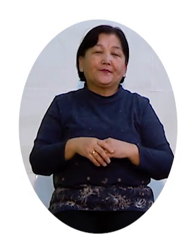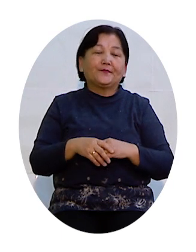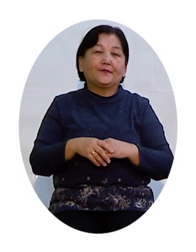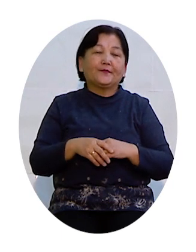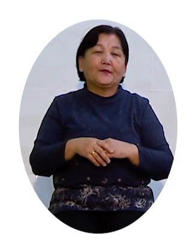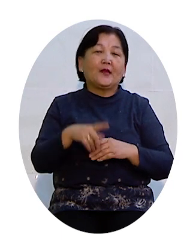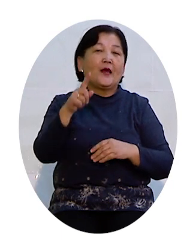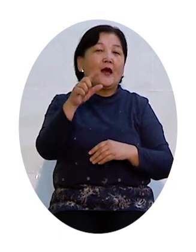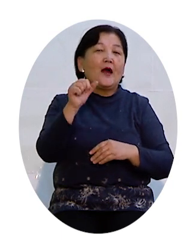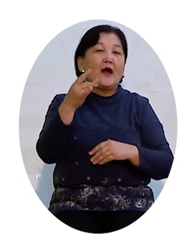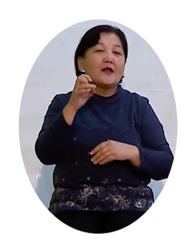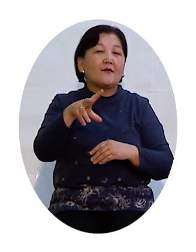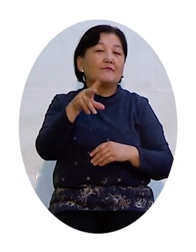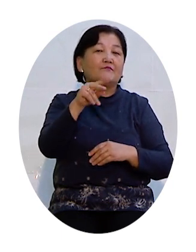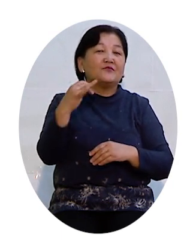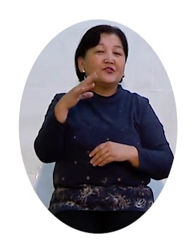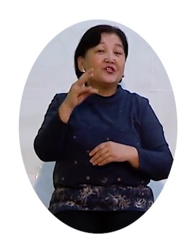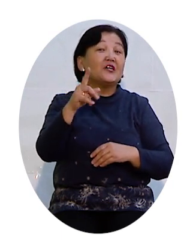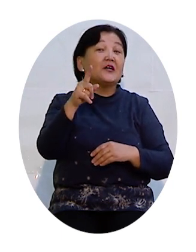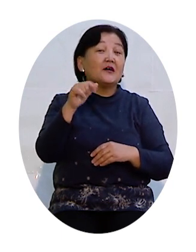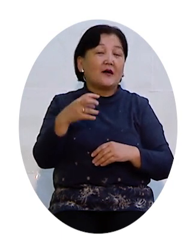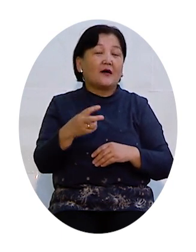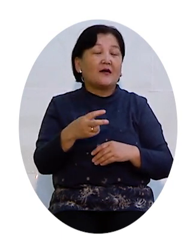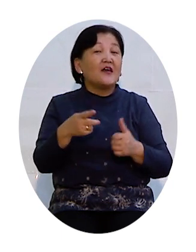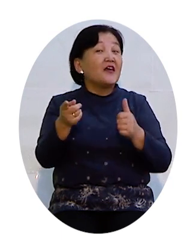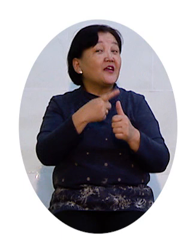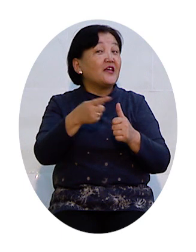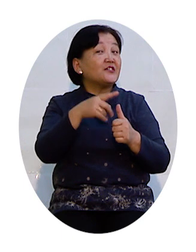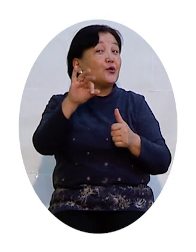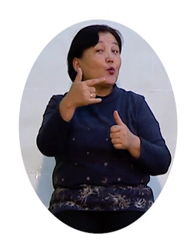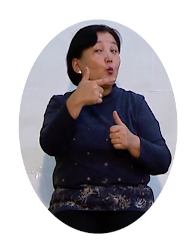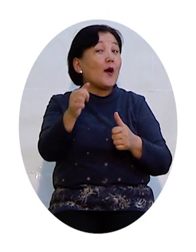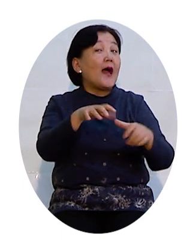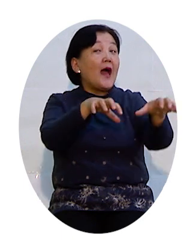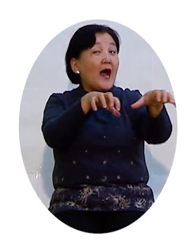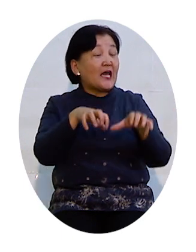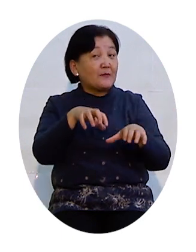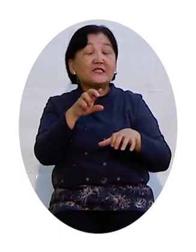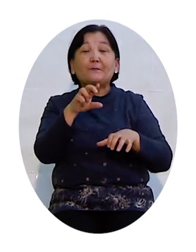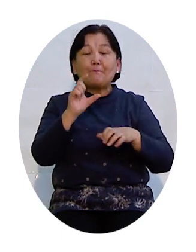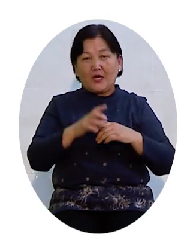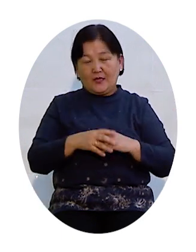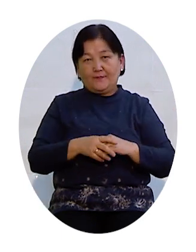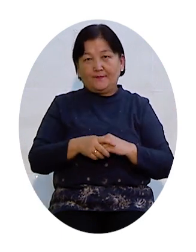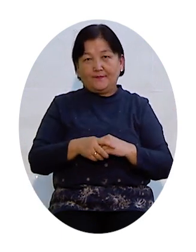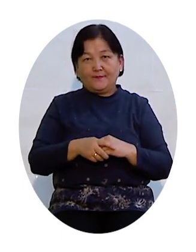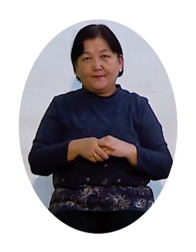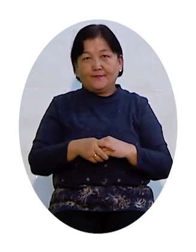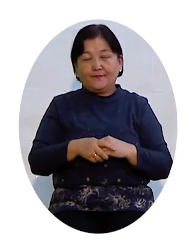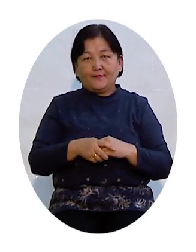За харамчийнхан хинээс юугаа харамсан бэ